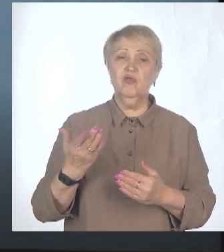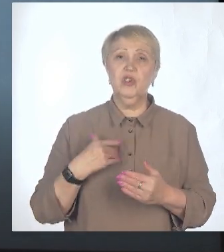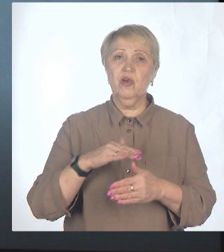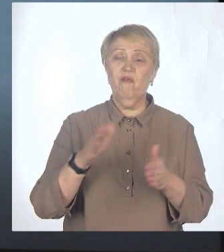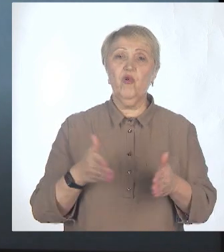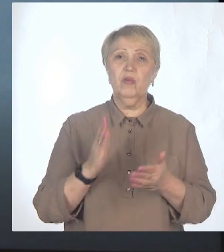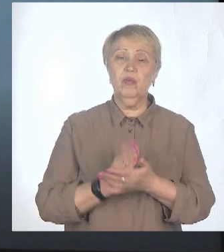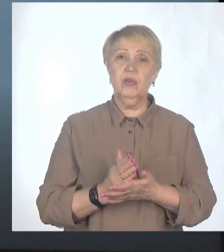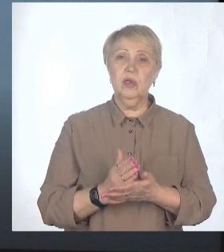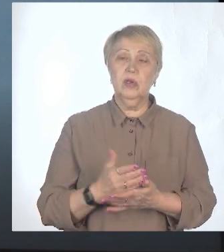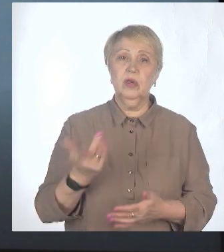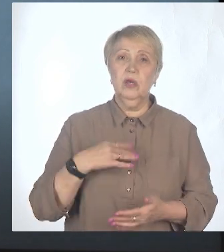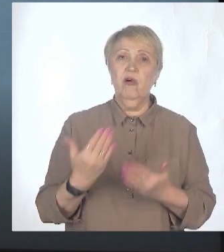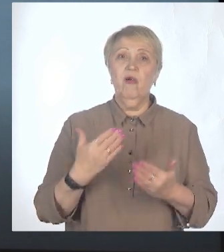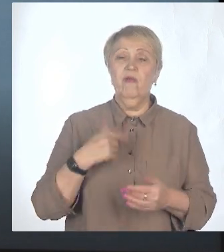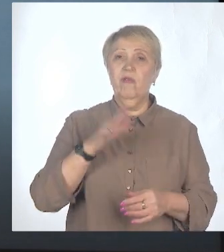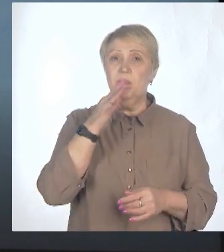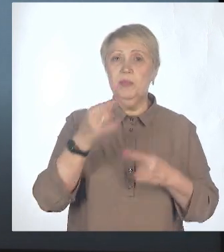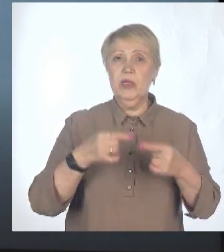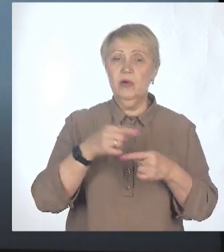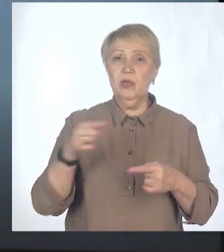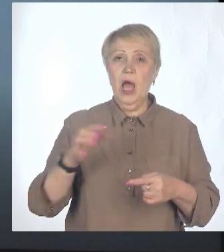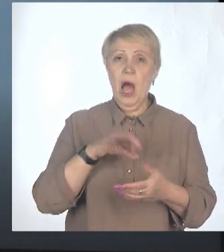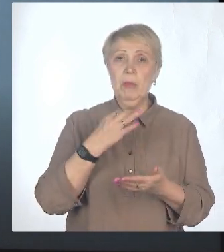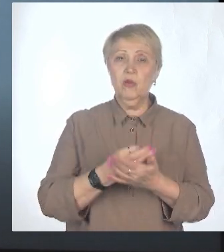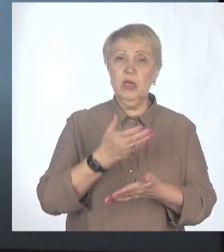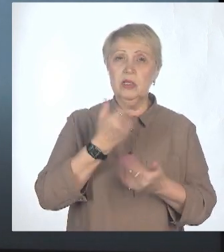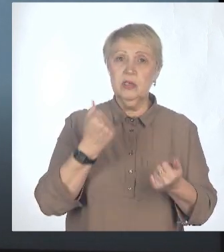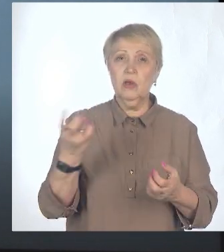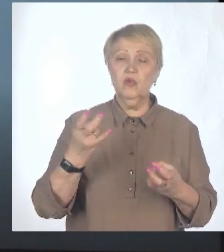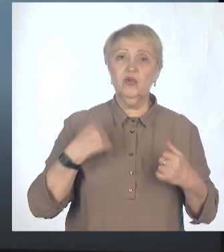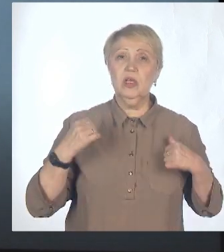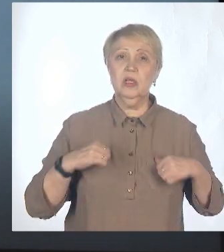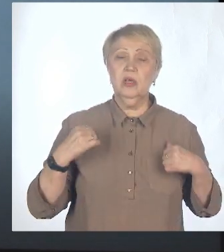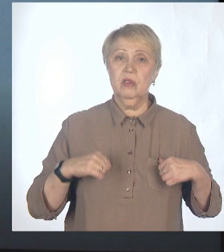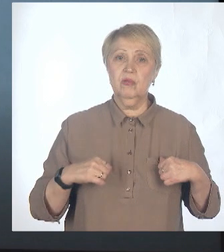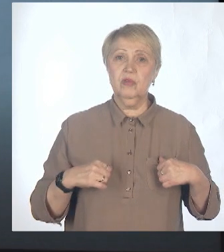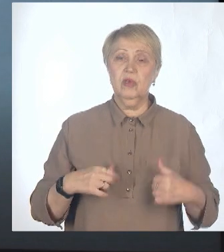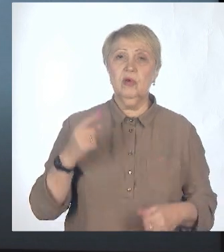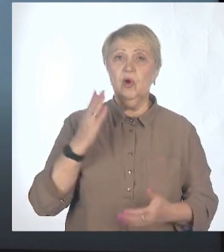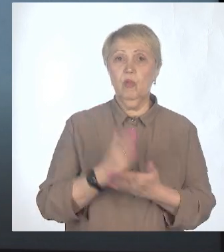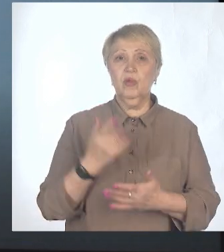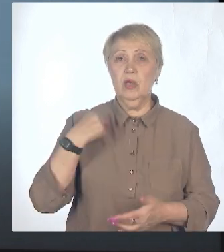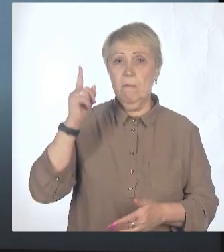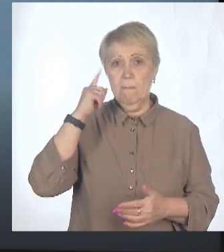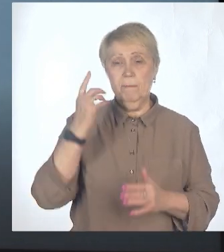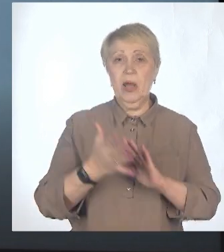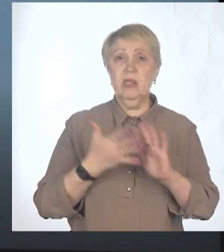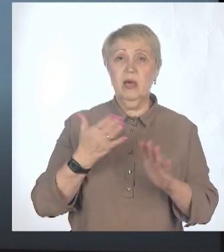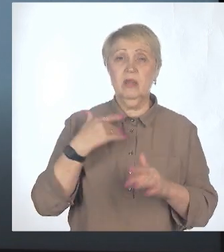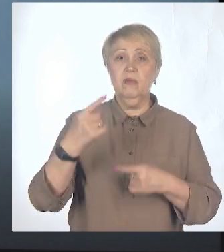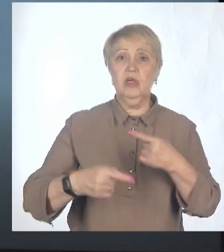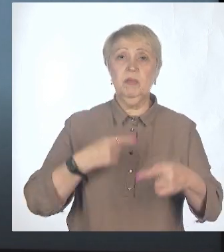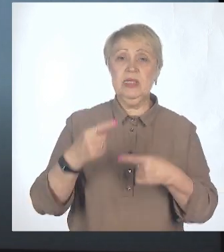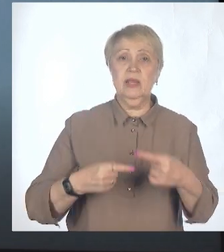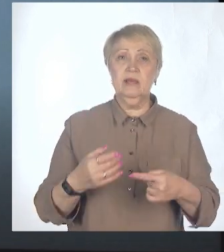неопределенности обычно мы не советуем радикальных решений. Надо дожидаться, когда развеется туман и будут понятны последствия.